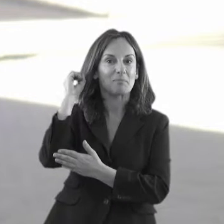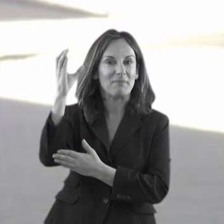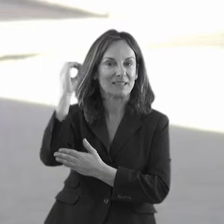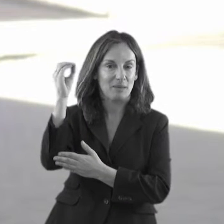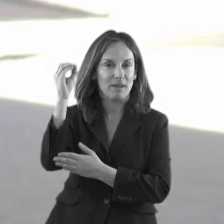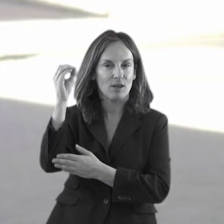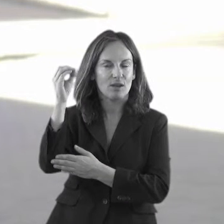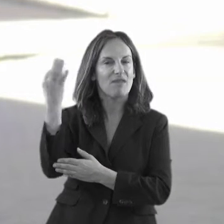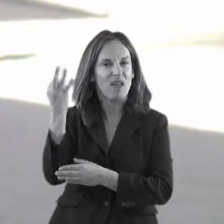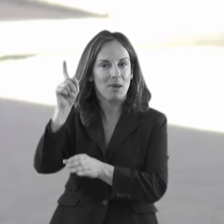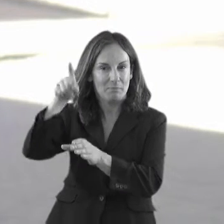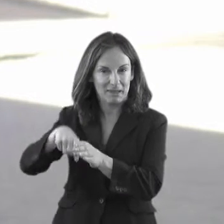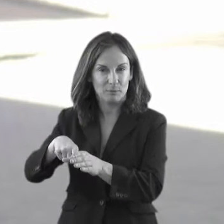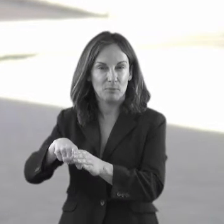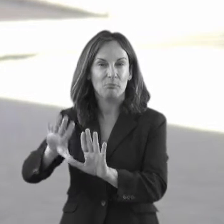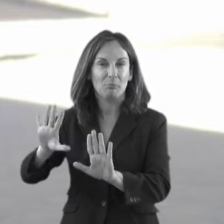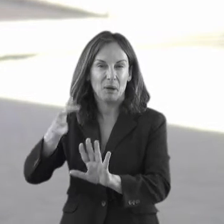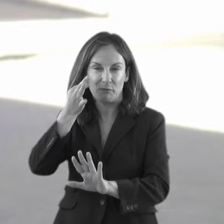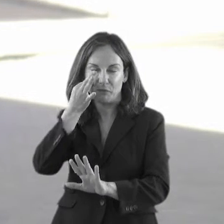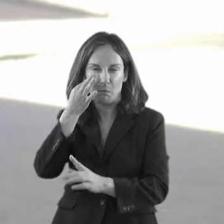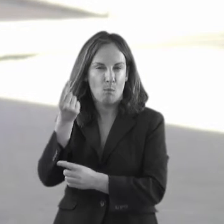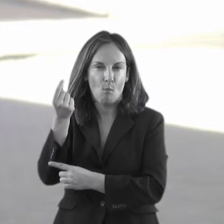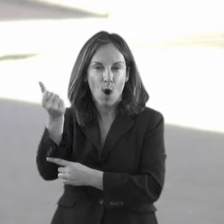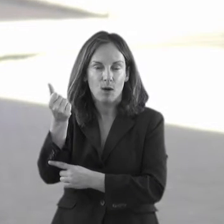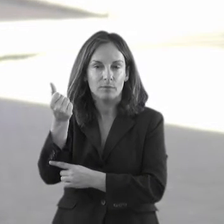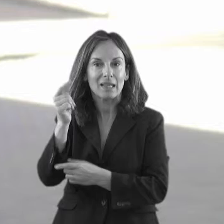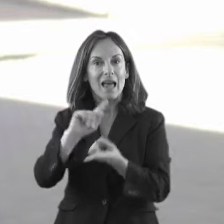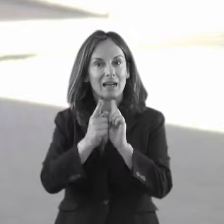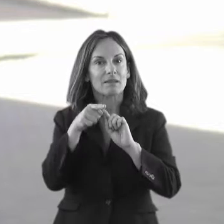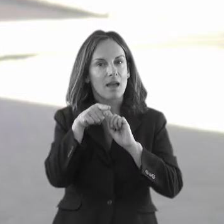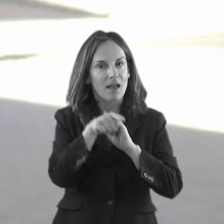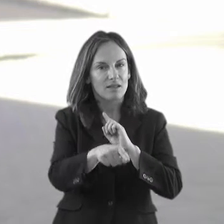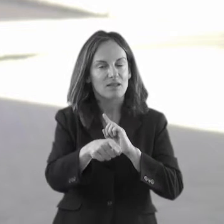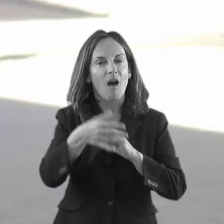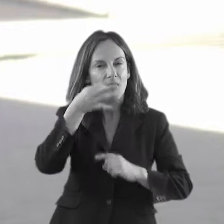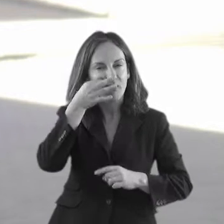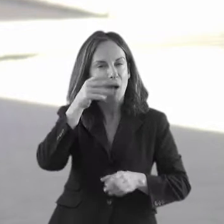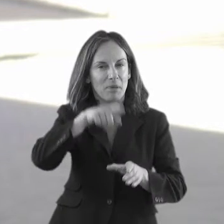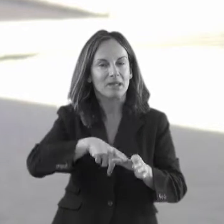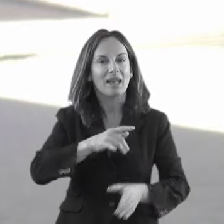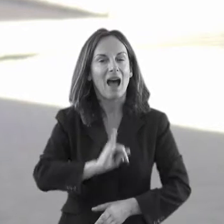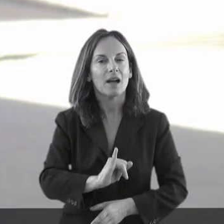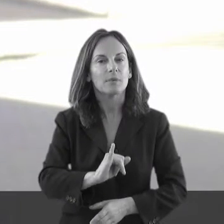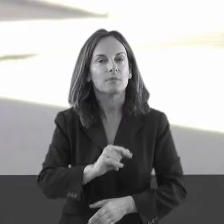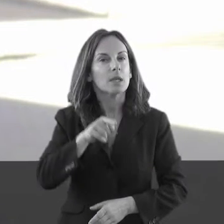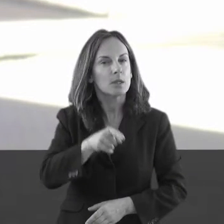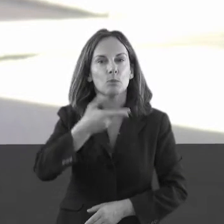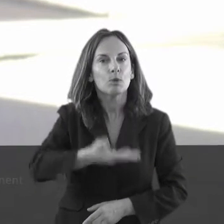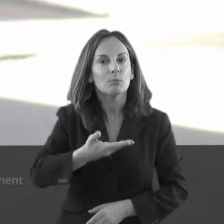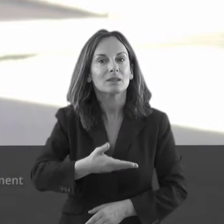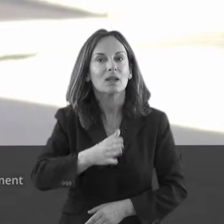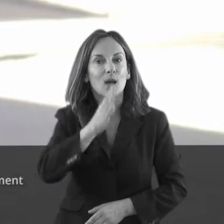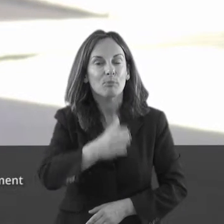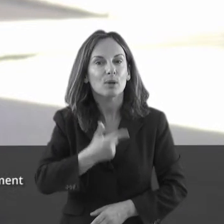participatives, amb el sentit de que és la manera de que gent que normalment es reuneix en cercles petits amb els seus amics per explicar les seves